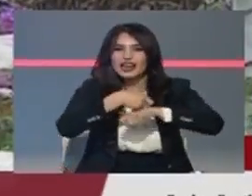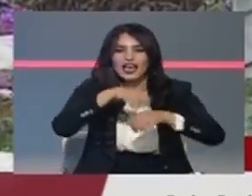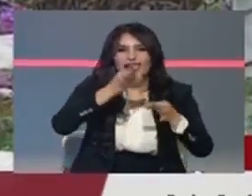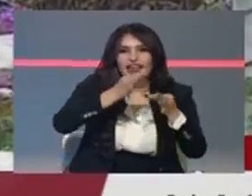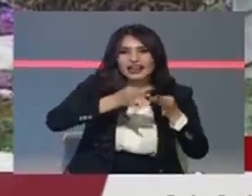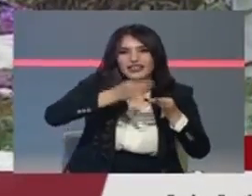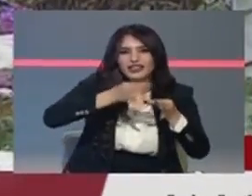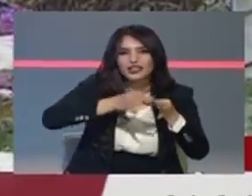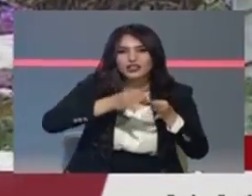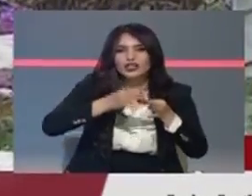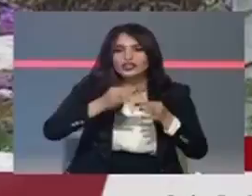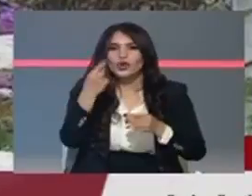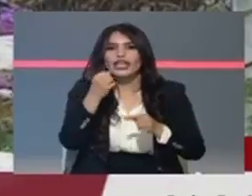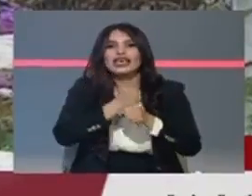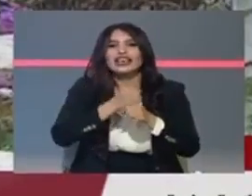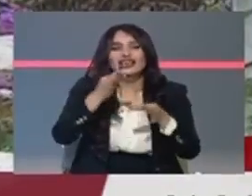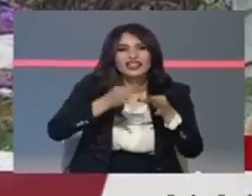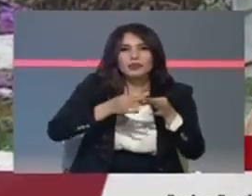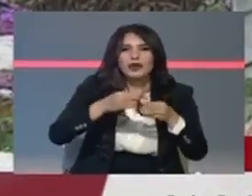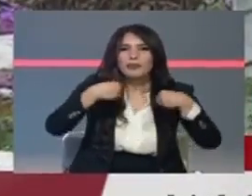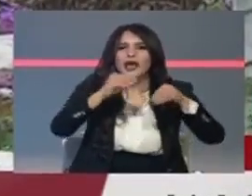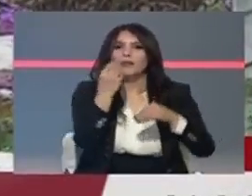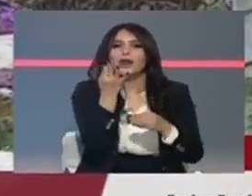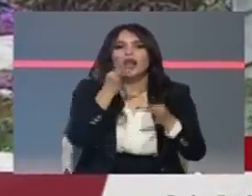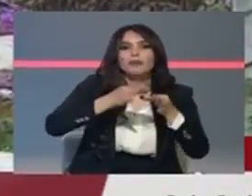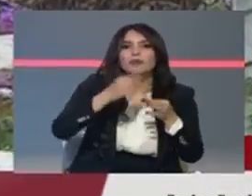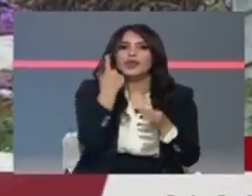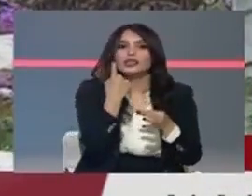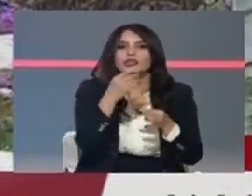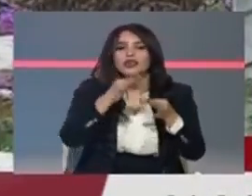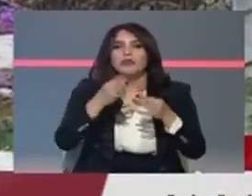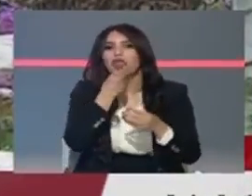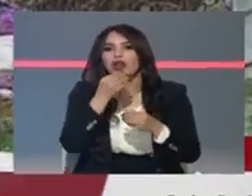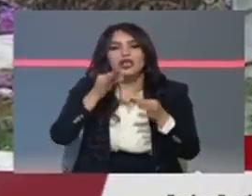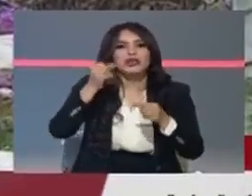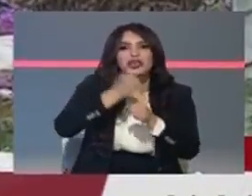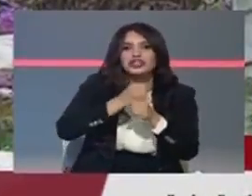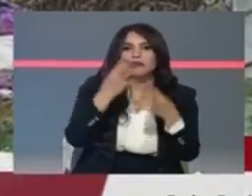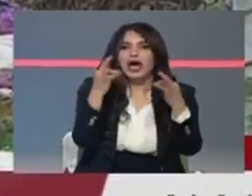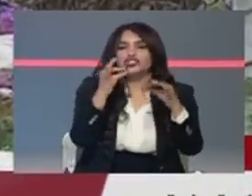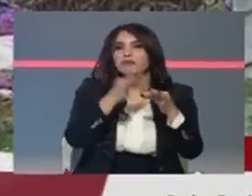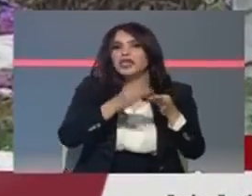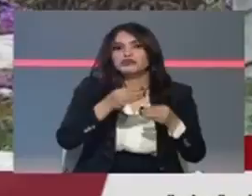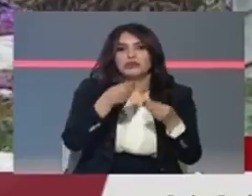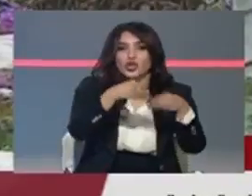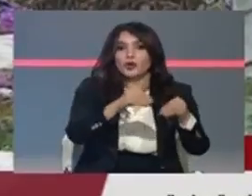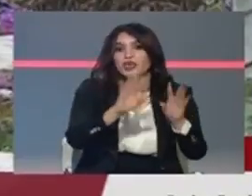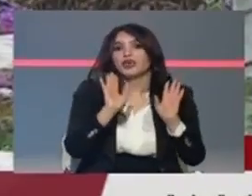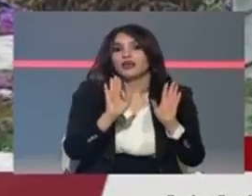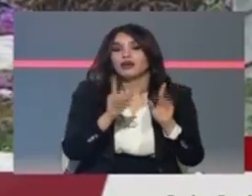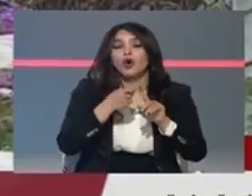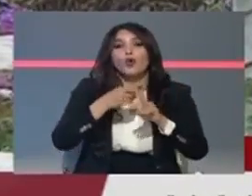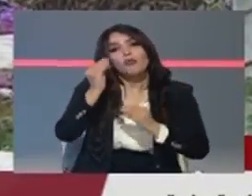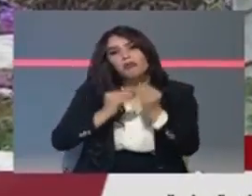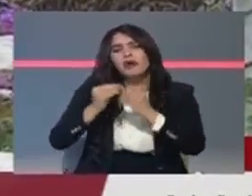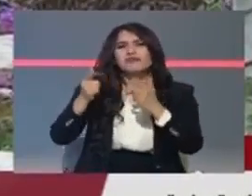زاد يتحاسبوا مش بالشهرية بالقطعة، يخدموا بالقطعة أنتج له 5 قطاع ولا 10 قطاع ياخذوا حقهم. وثم التجار المنتجات الصناعات